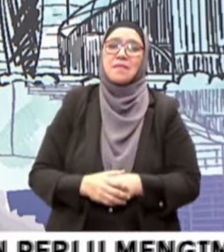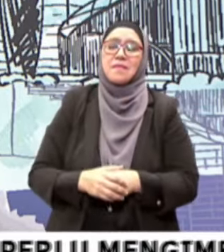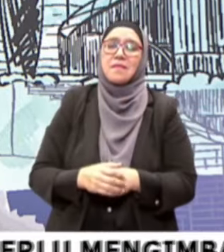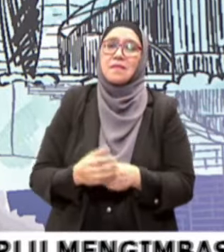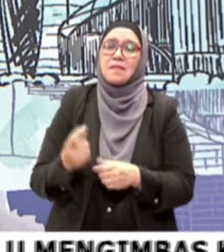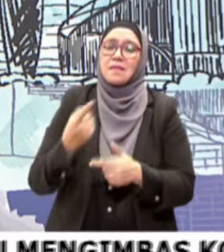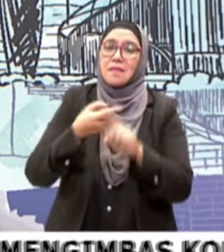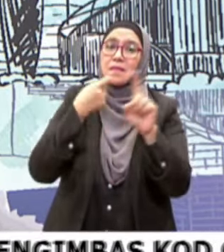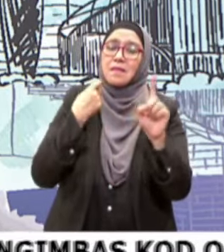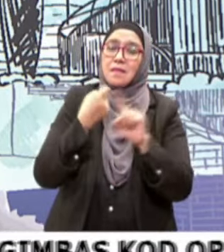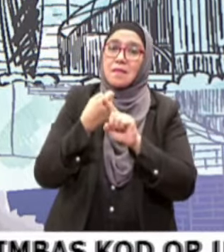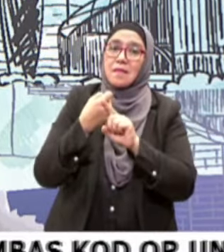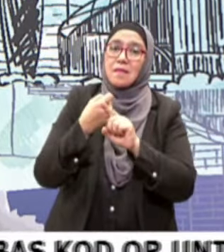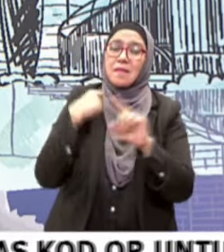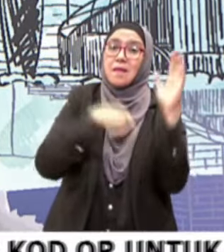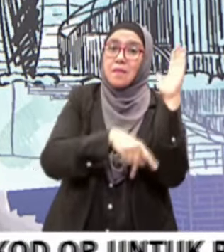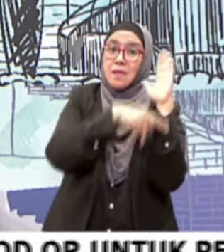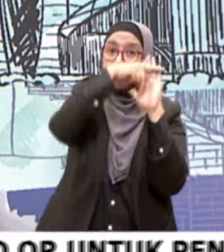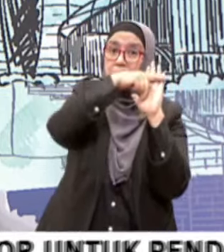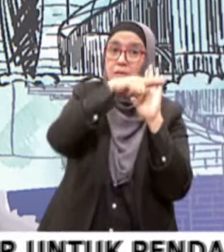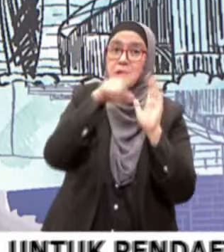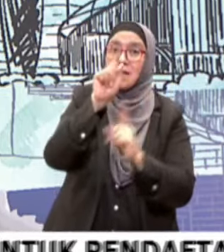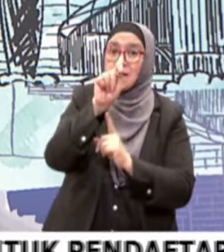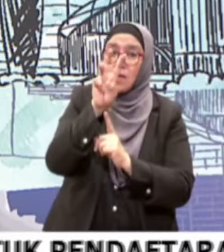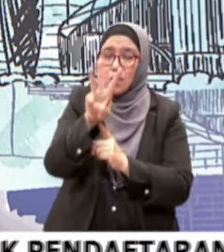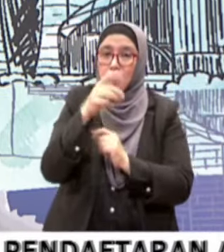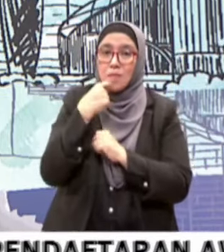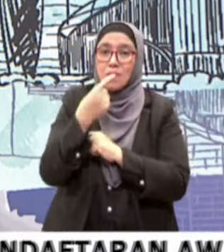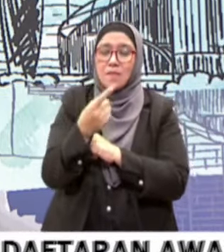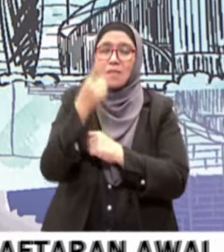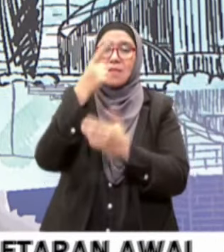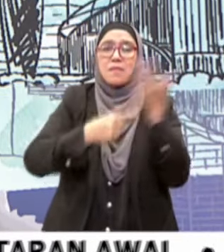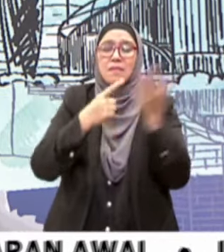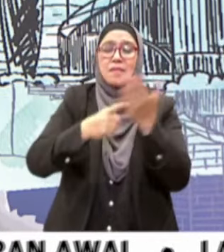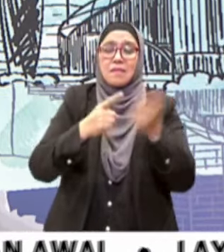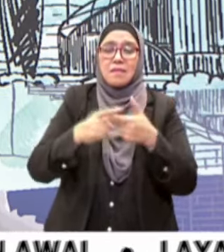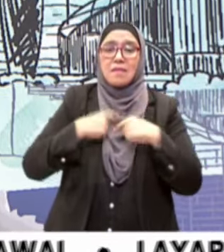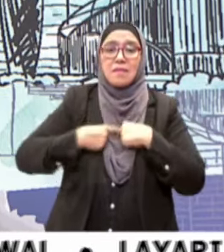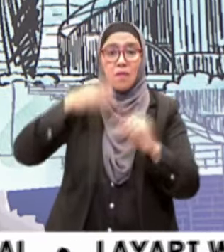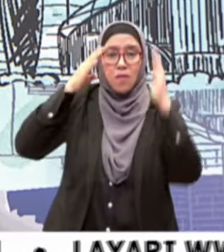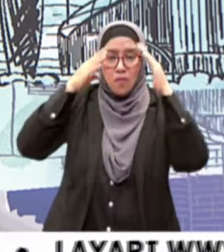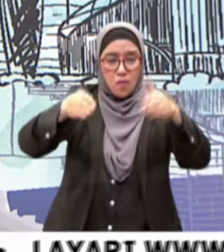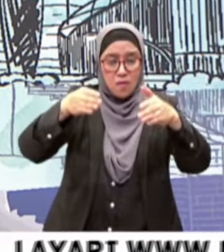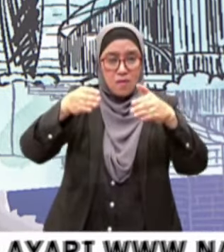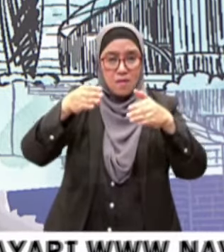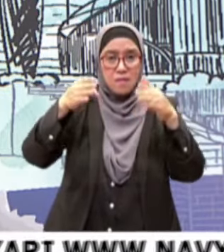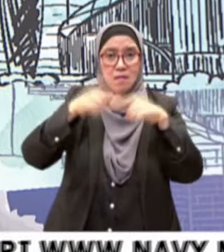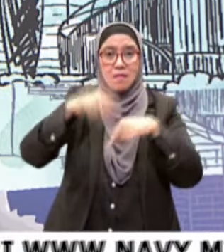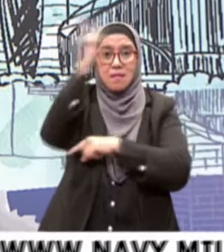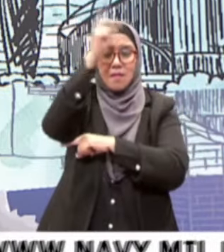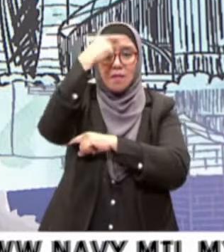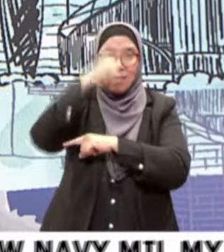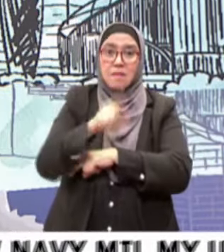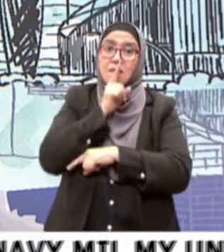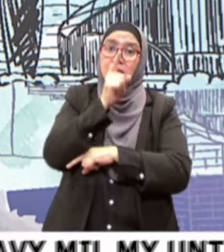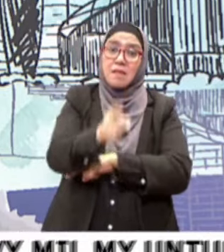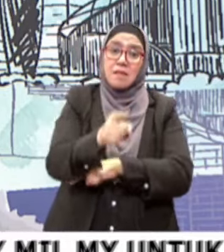strategi penambaikan dan juga fokus-fokus utama kerajaan melalui sbrm untuk memastikan penyiasan